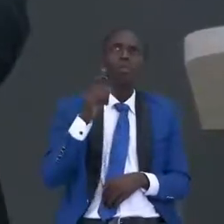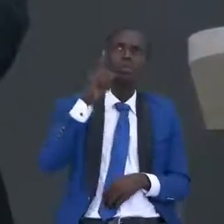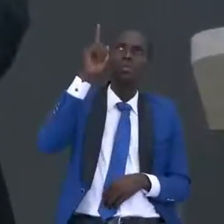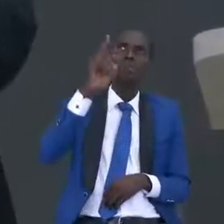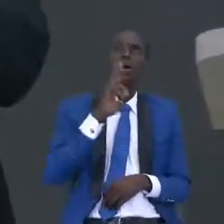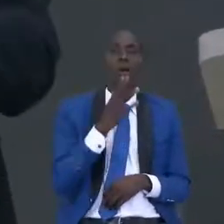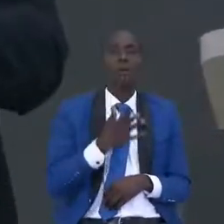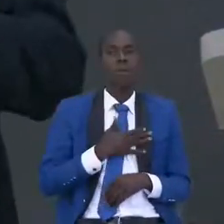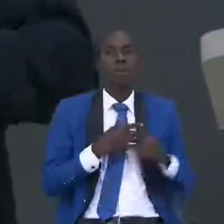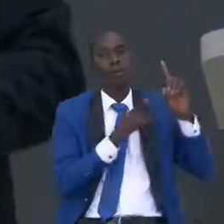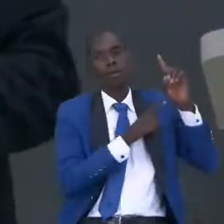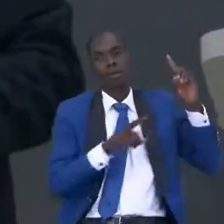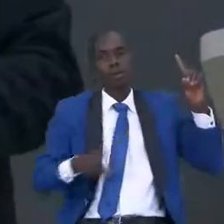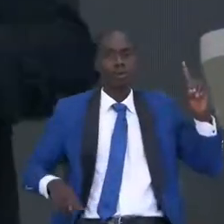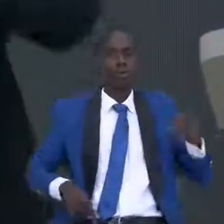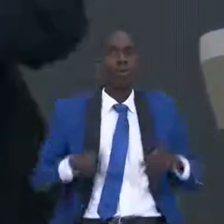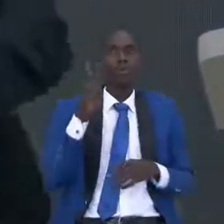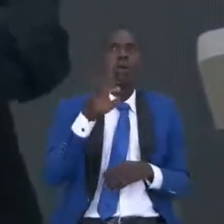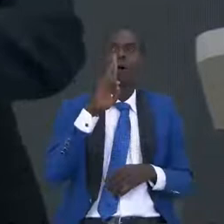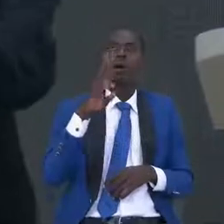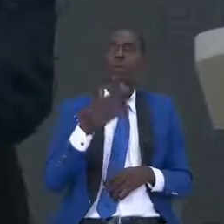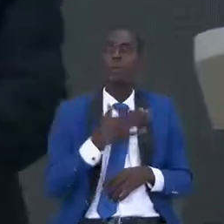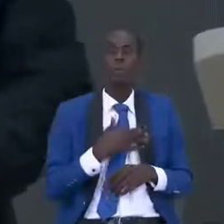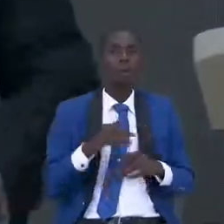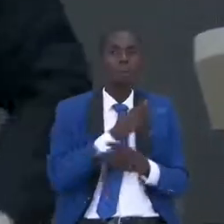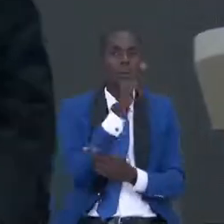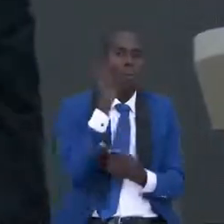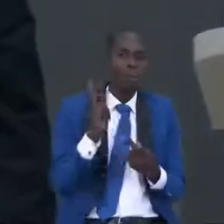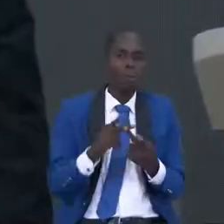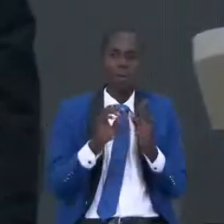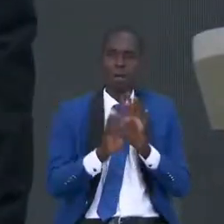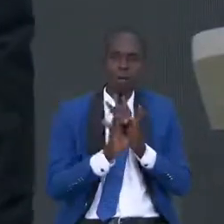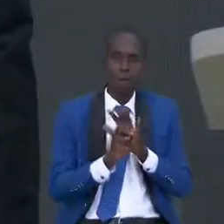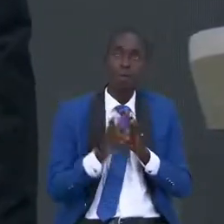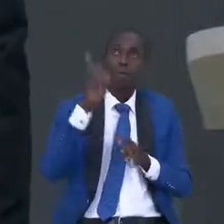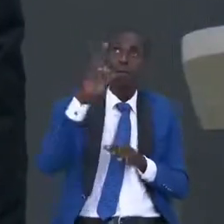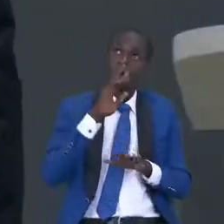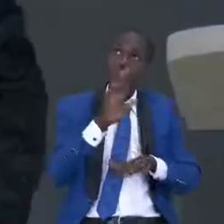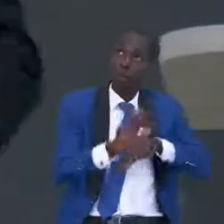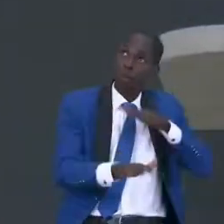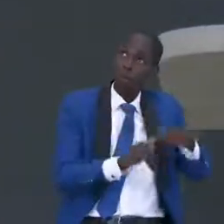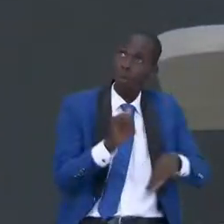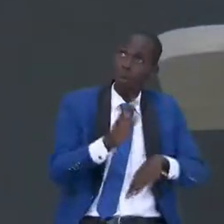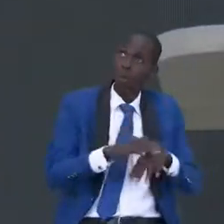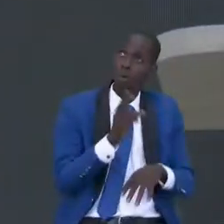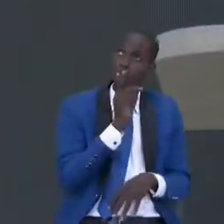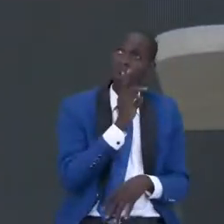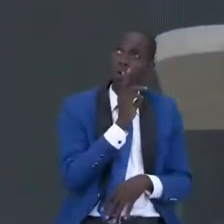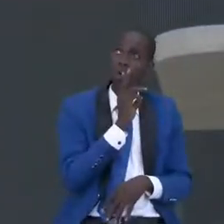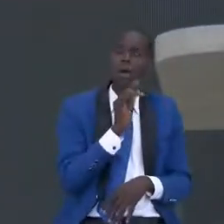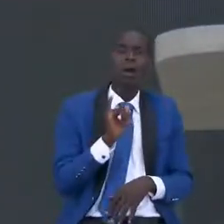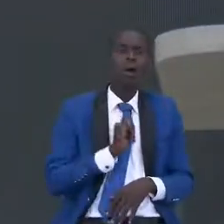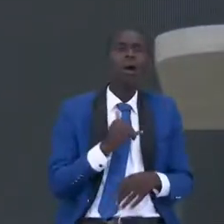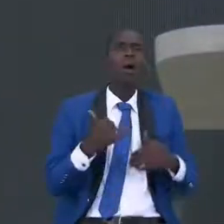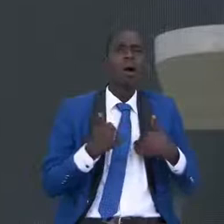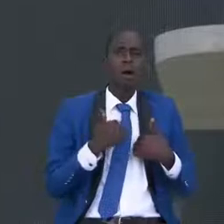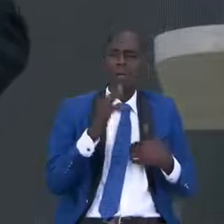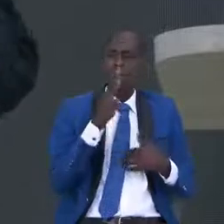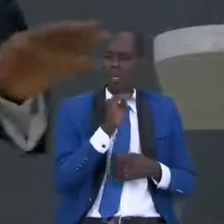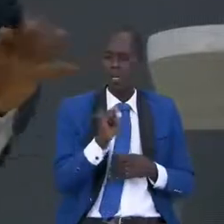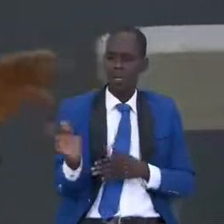es mon modèle extraordinaire. Et tu marches sur l'eau. J'ai été pêcheur avant que